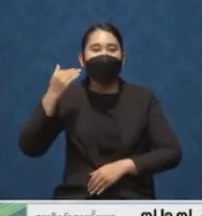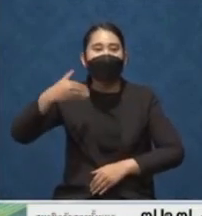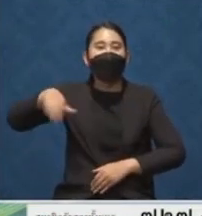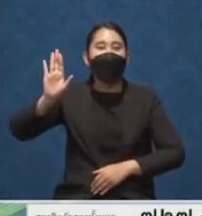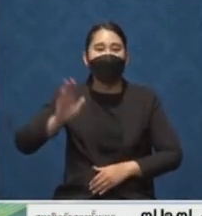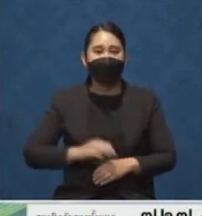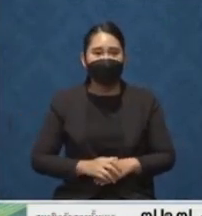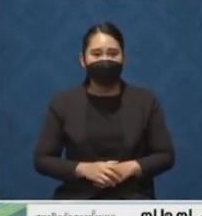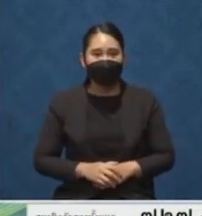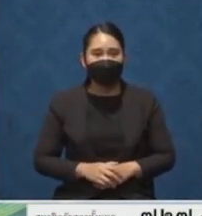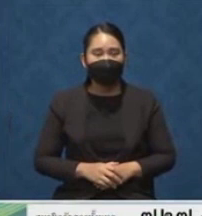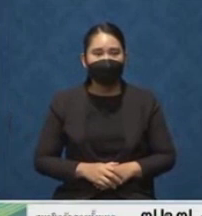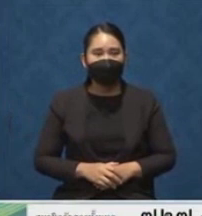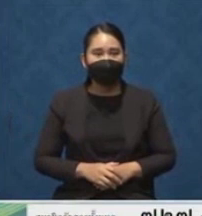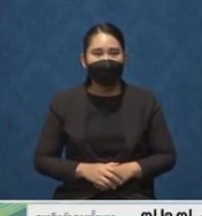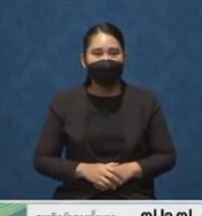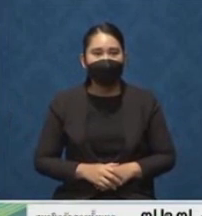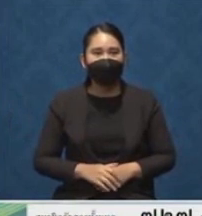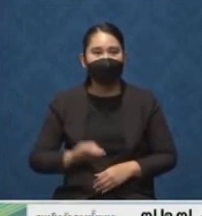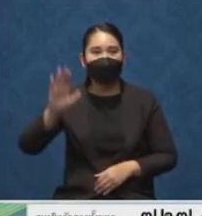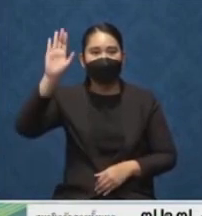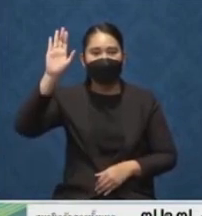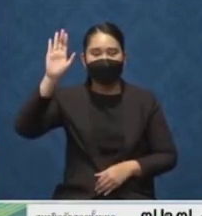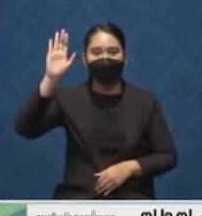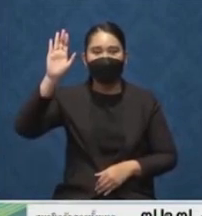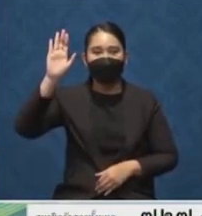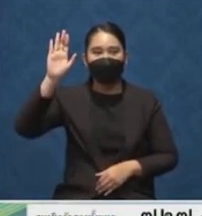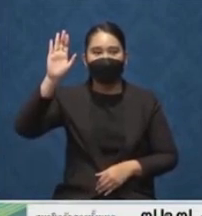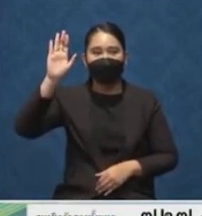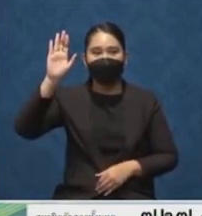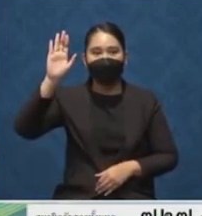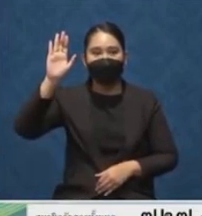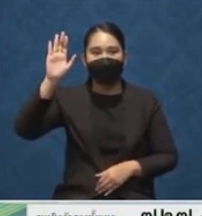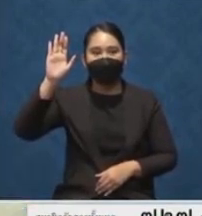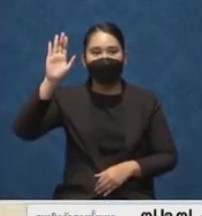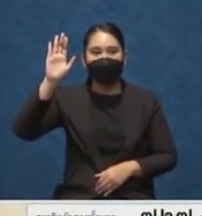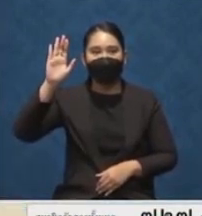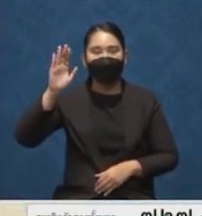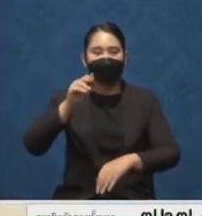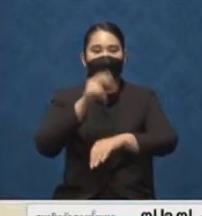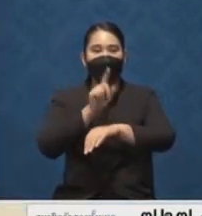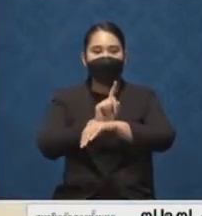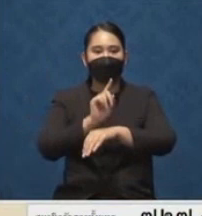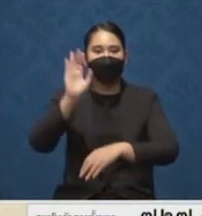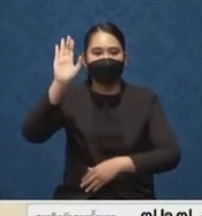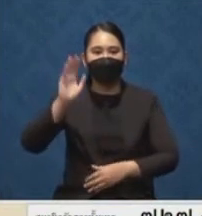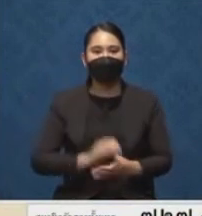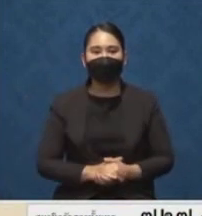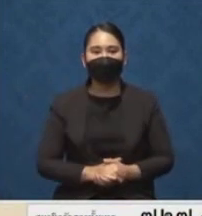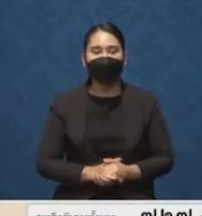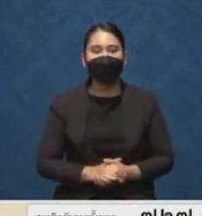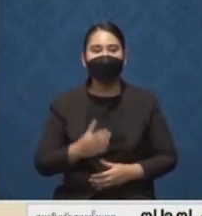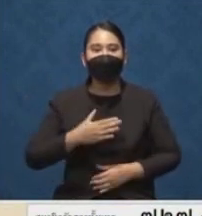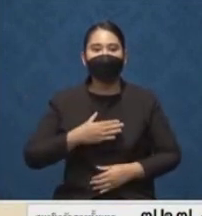ครับ ท่านประธานครับ จะให้ผมเกิดเรื่องอะไรขึ้นมาล่ะครับ ท่านประธานครับ ท่านประธานผมขออนุญาตประท้วงท่านประธานครับท่านประธานครับผม